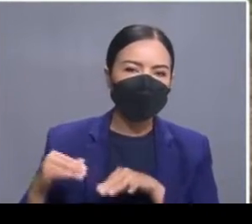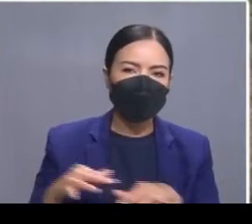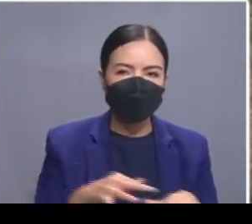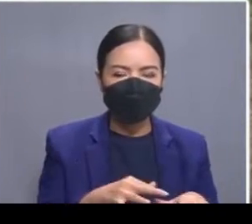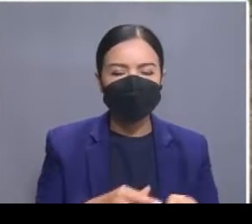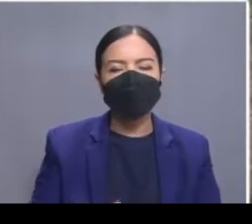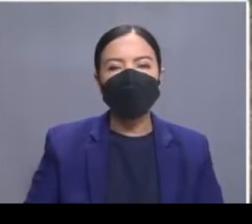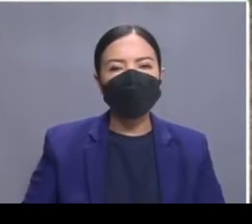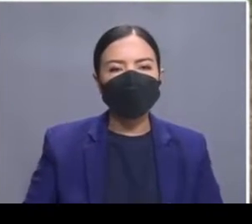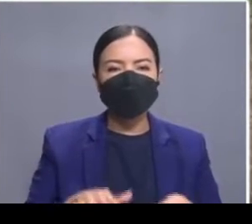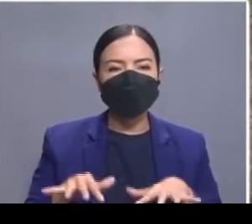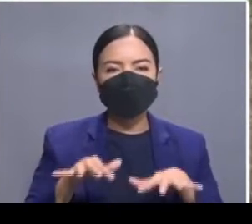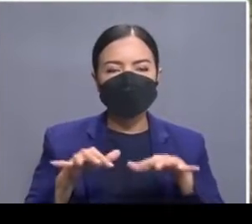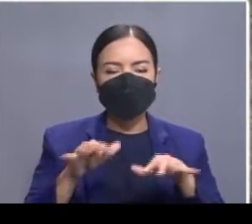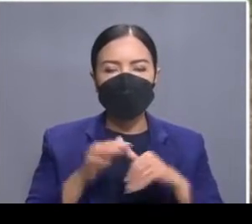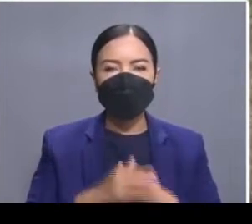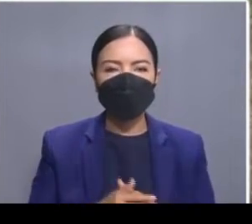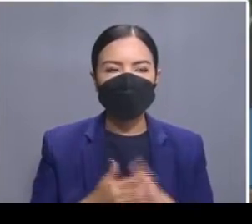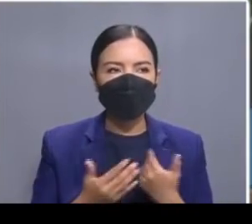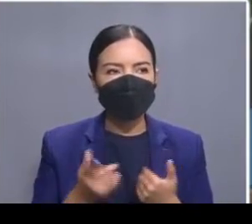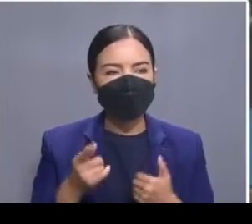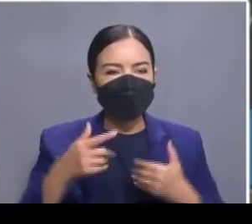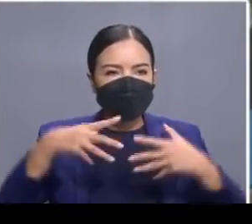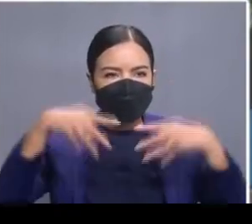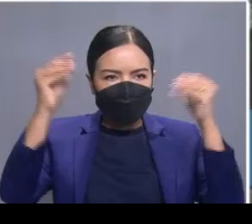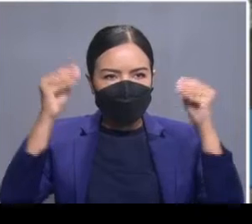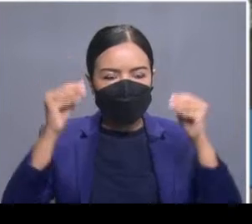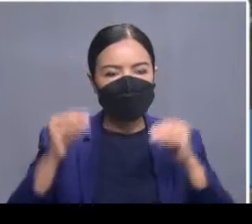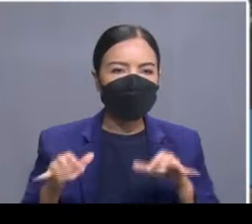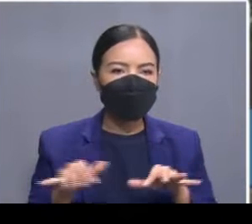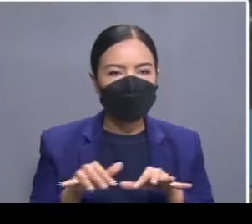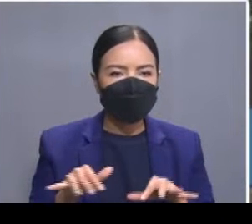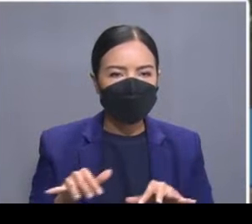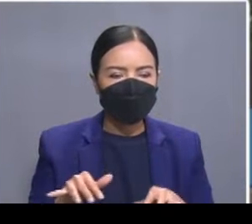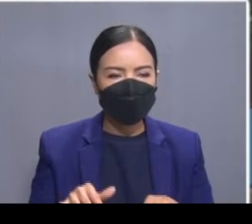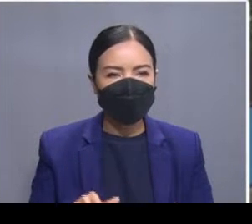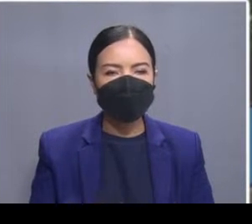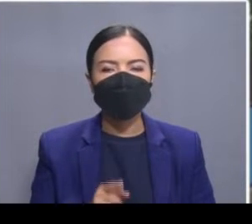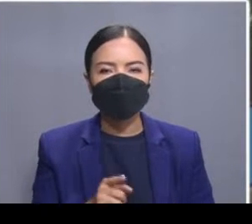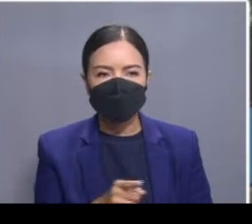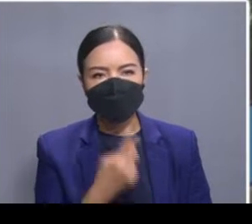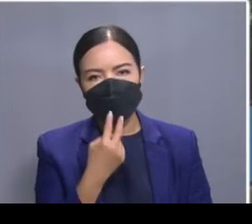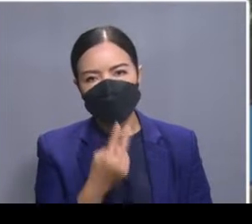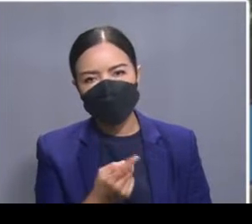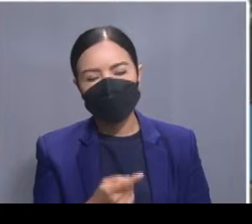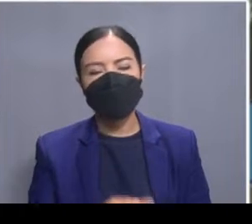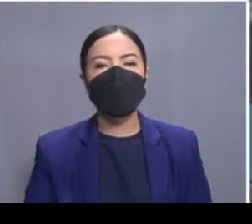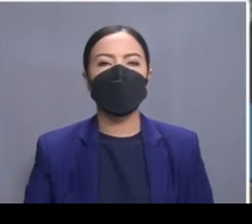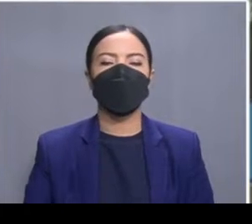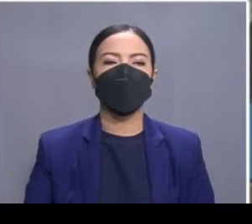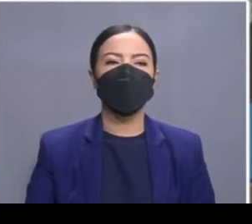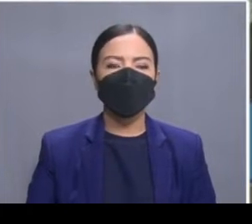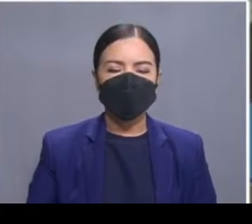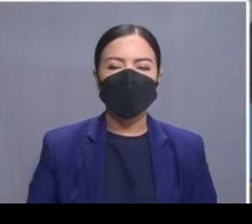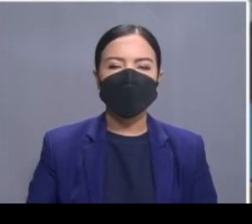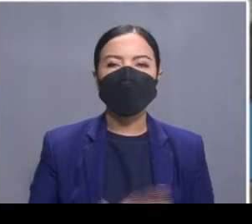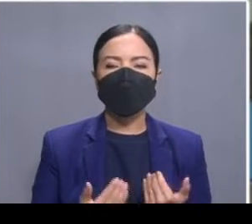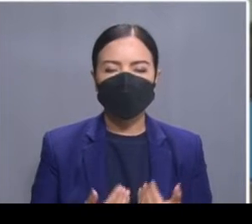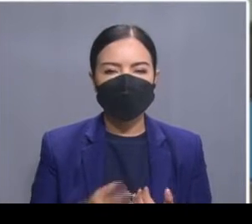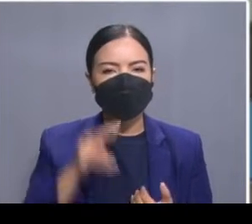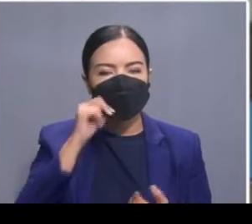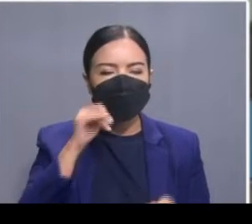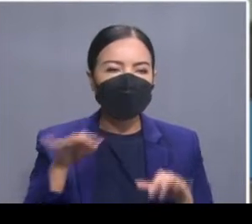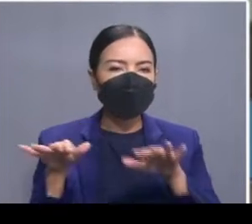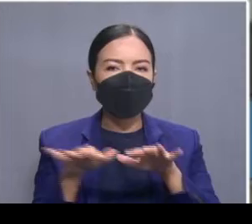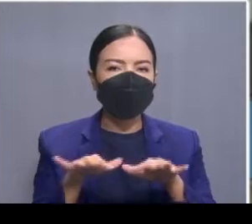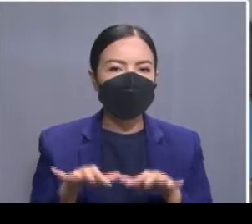หลังจากที่ฝนหยุดตกให้กลายแล้วนะฮะตอนนี้ก็จะอาการก็ดีขึ้นนะฮะทางกรมอุตุ